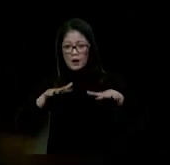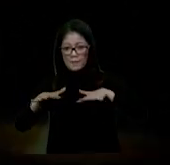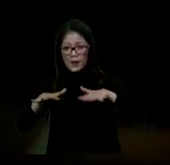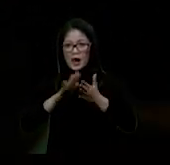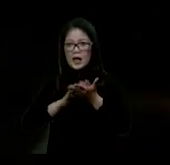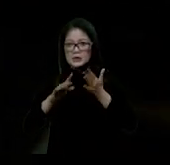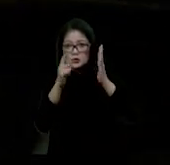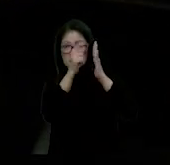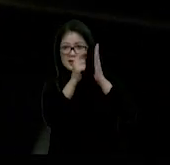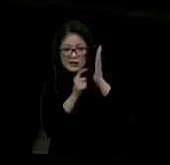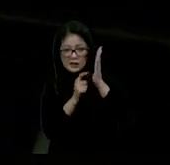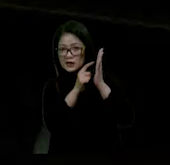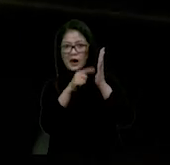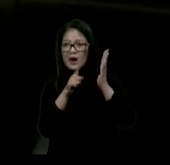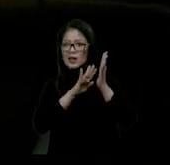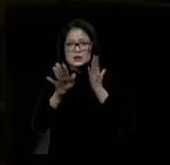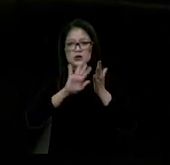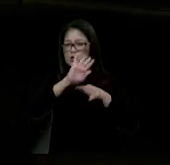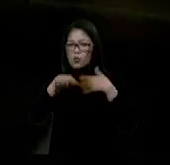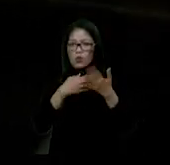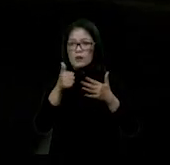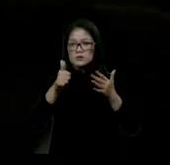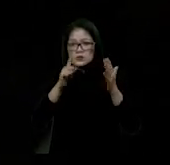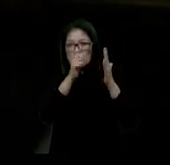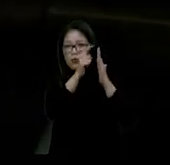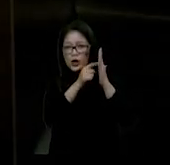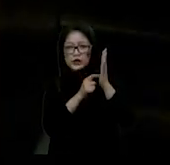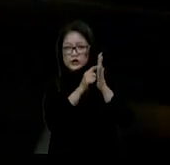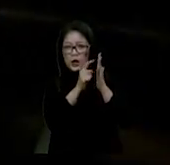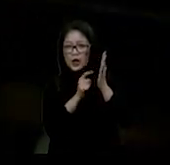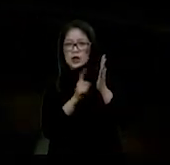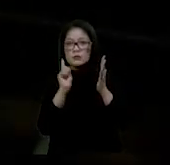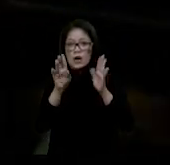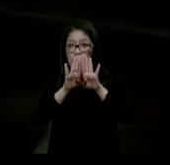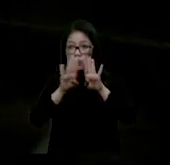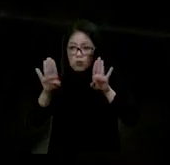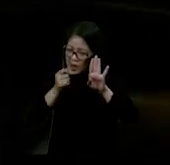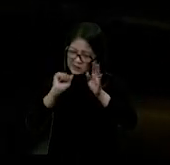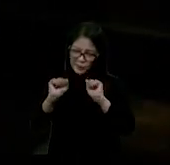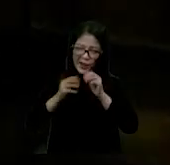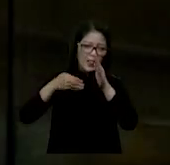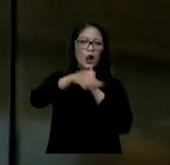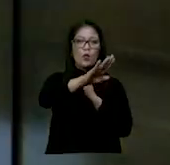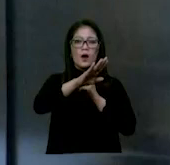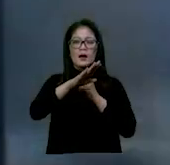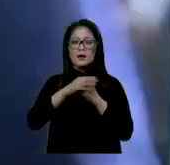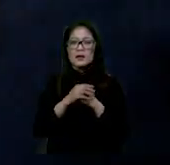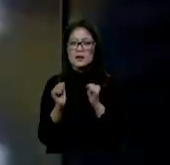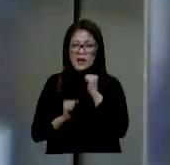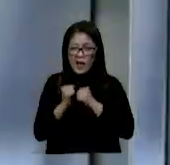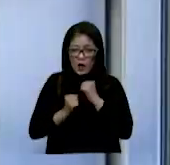keluarkan diri Anda dari dalam lift. Dan kemudian jika pintu sudah terbuka, segera evakuasikan diri Anda ke tempat yang jauh lebih aman.